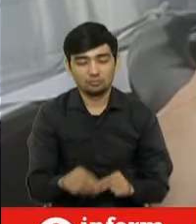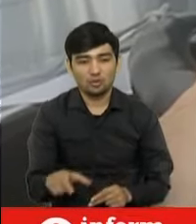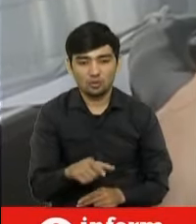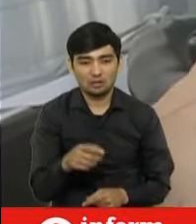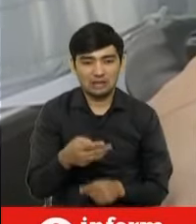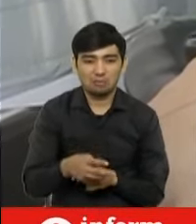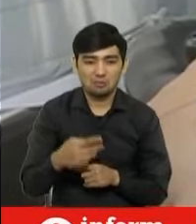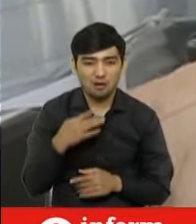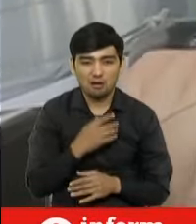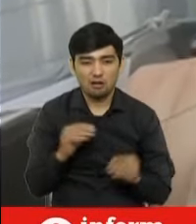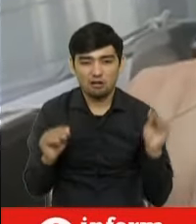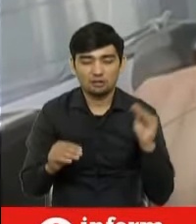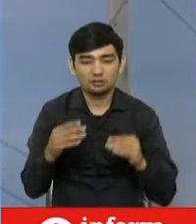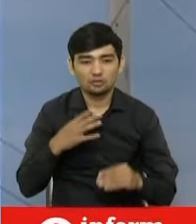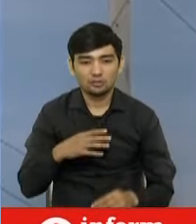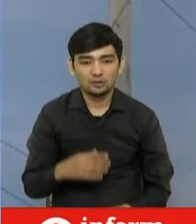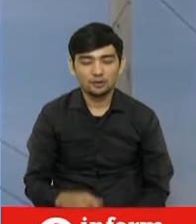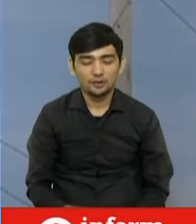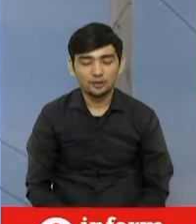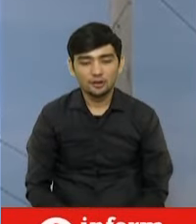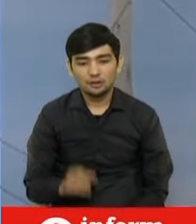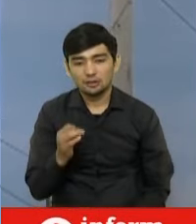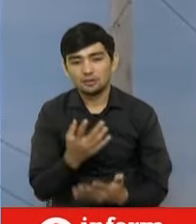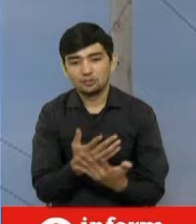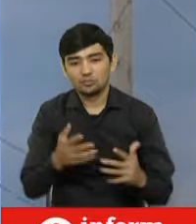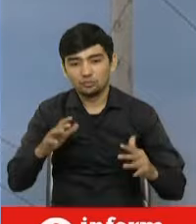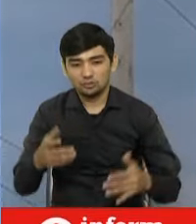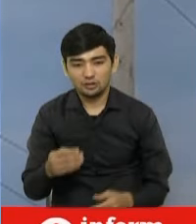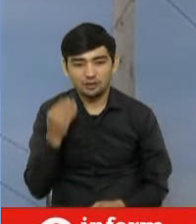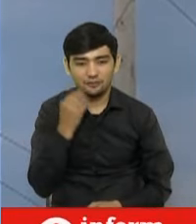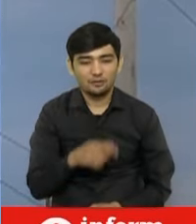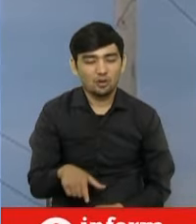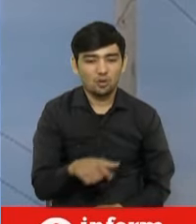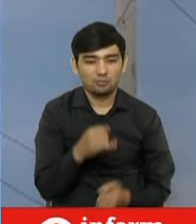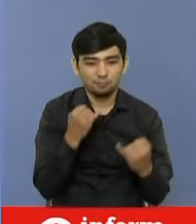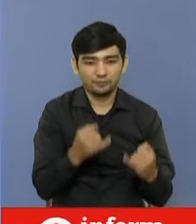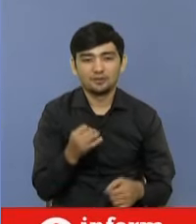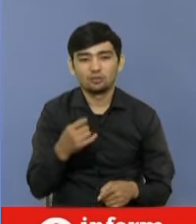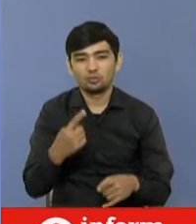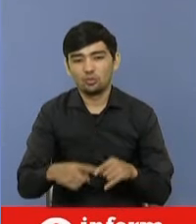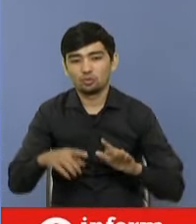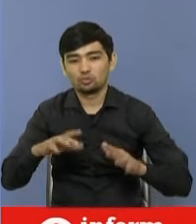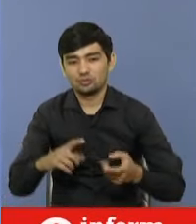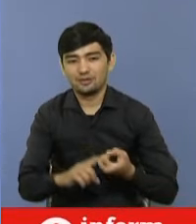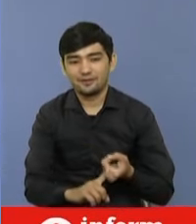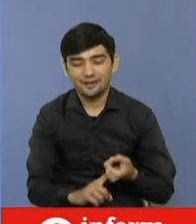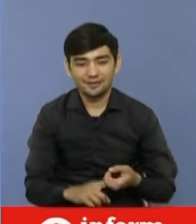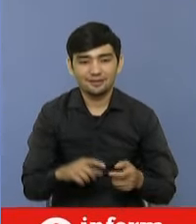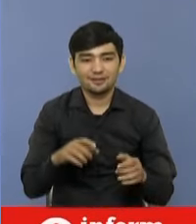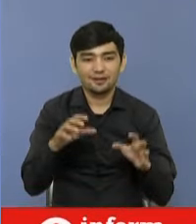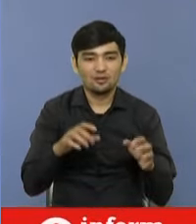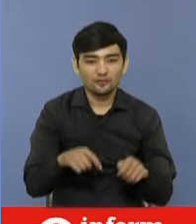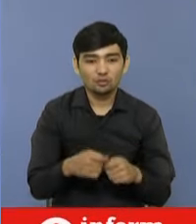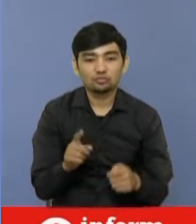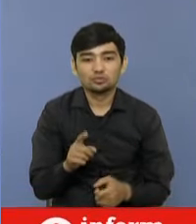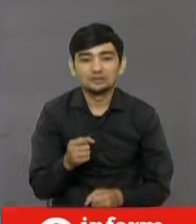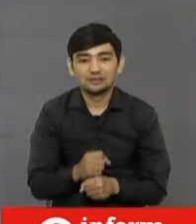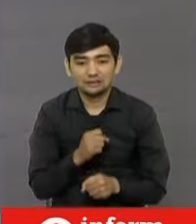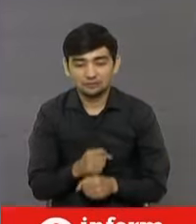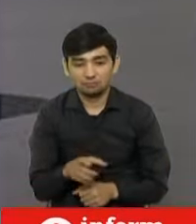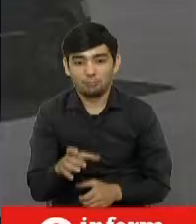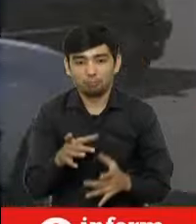нашарлау болып тұр. Яғни кей жағдайда жолдың сапасыздығына немесе басқа жағдайларға байланысты ережені бұзуға тура келетін